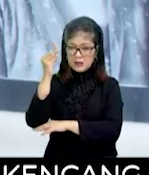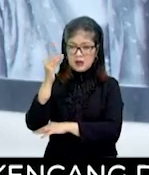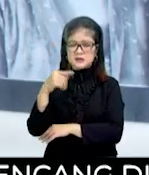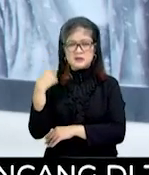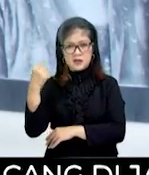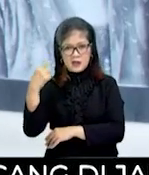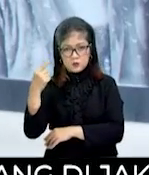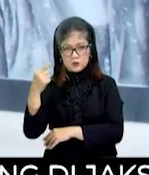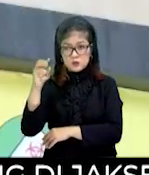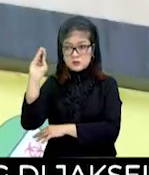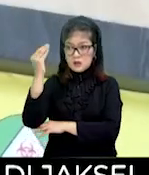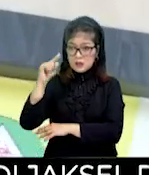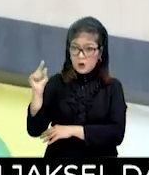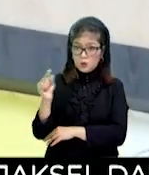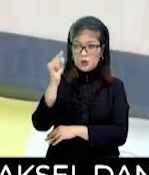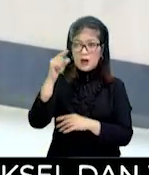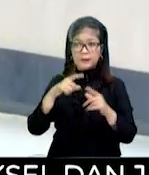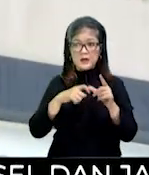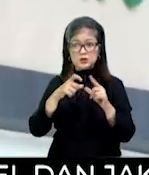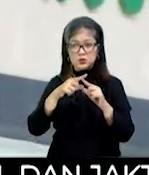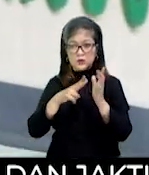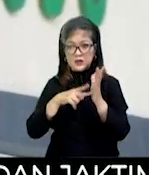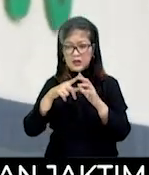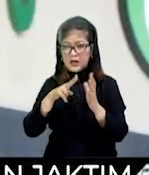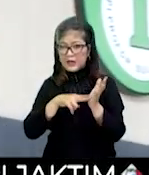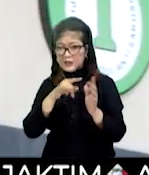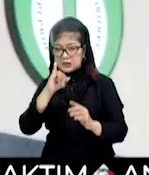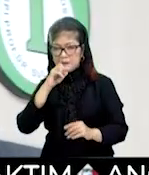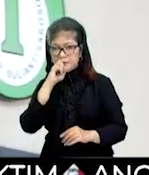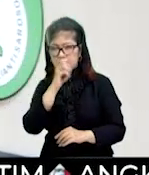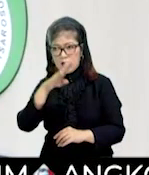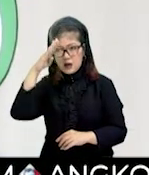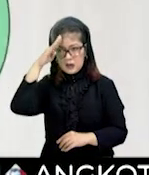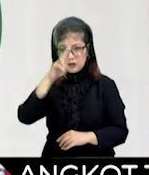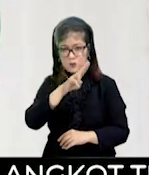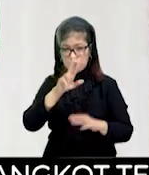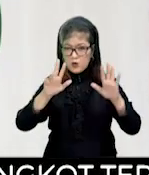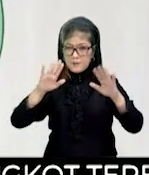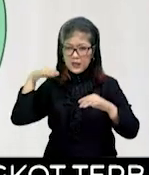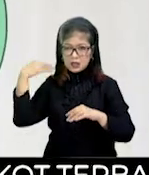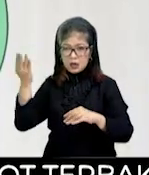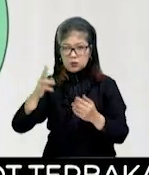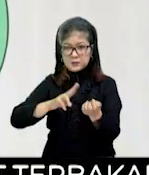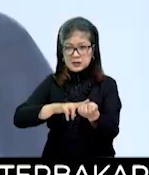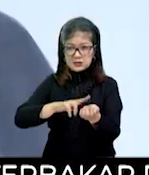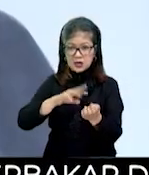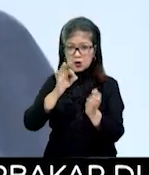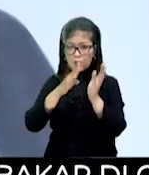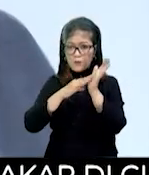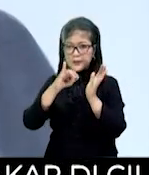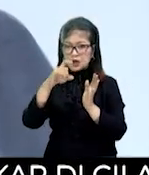Direktur Utama RSPI Sulianti Saroso menyatakan pria berusia 38 tahun yang merupakan pasien Omikron transmisi